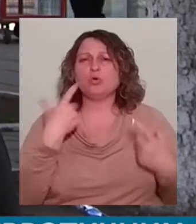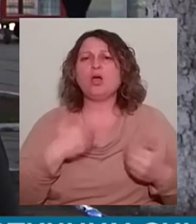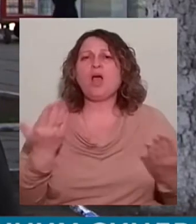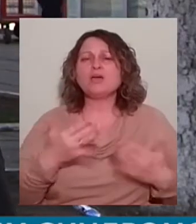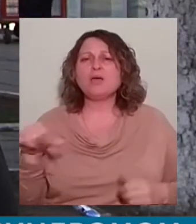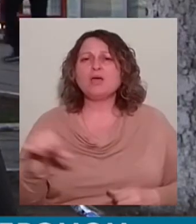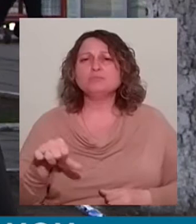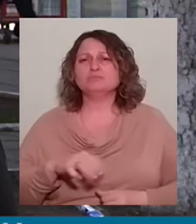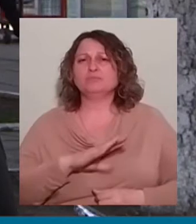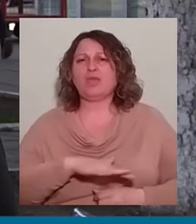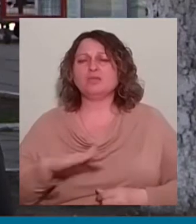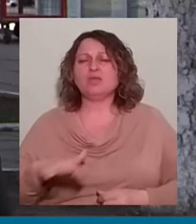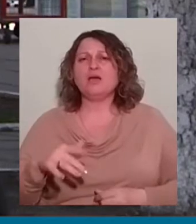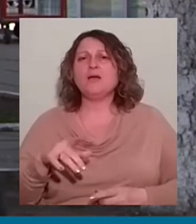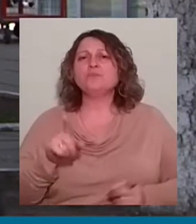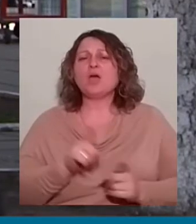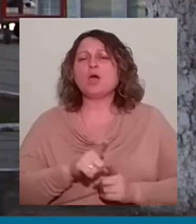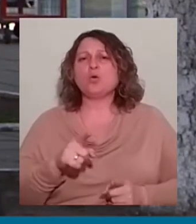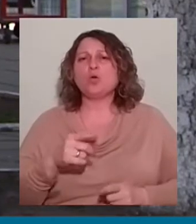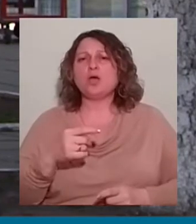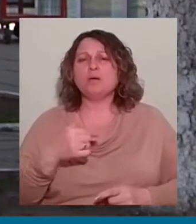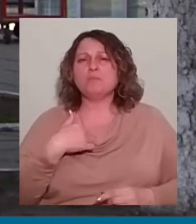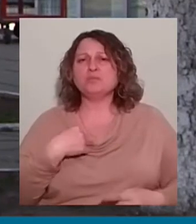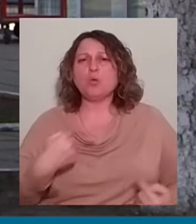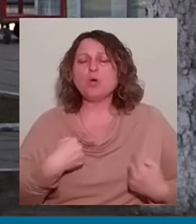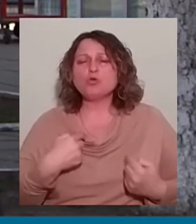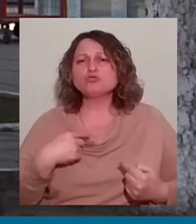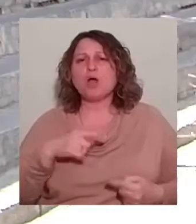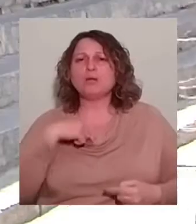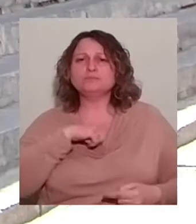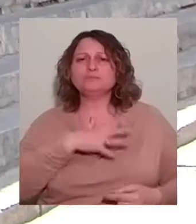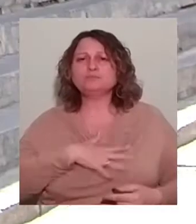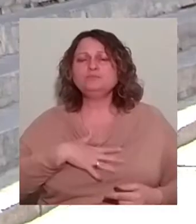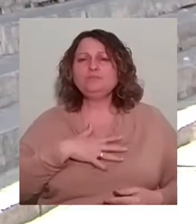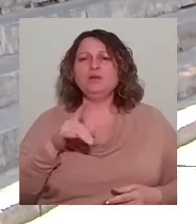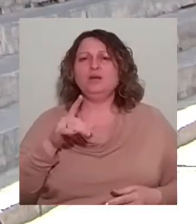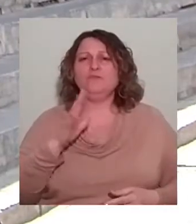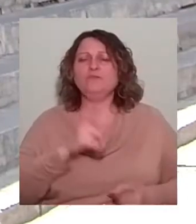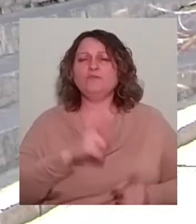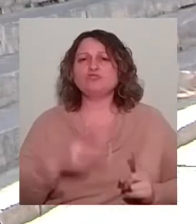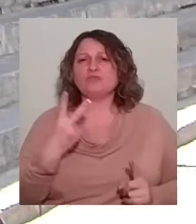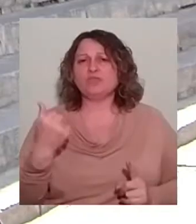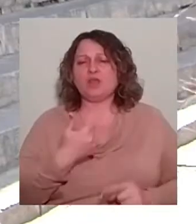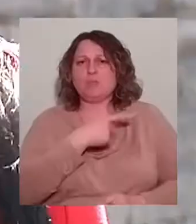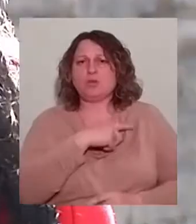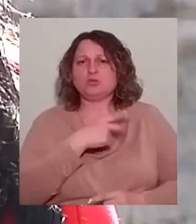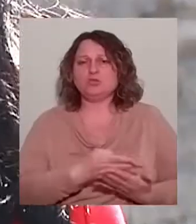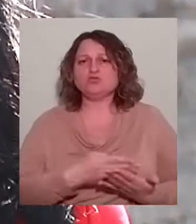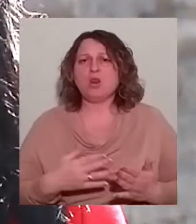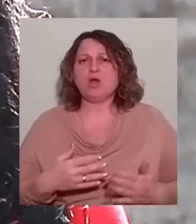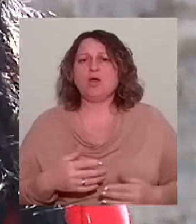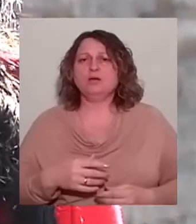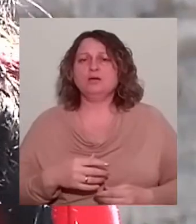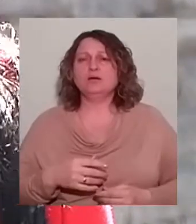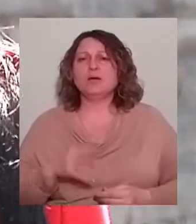такого состояния, что я 2 недели пролежала в больнице со стенно-невротическим синдромом. Оксана Грамчук – мати однієї з учениць. Каже,